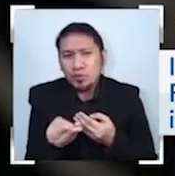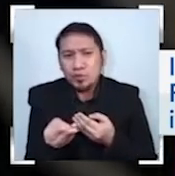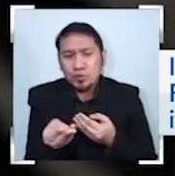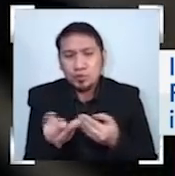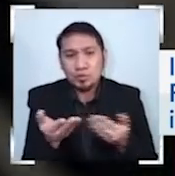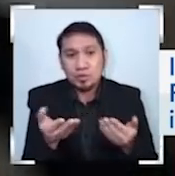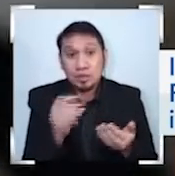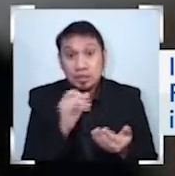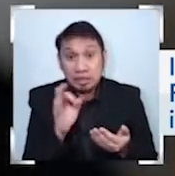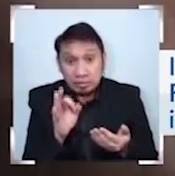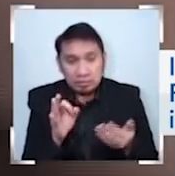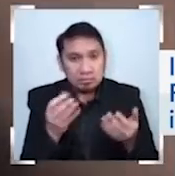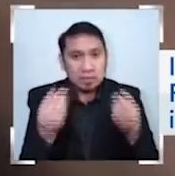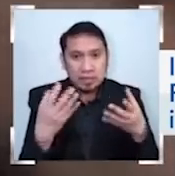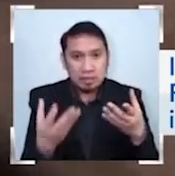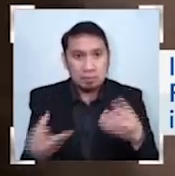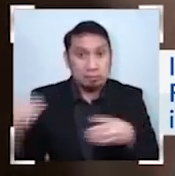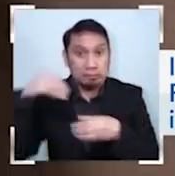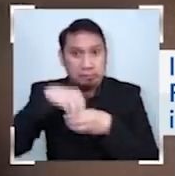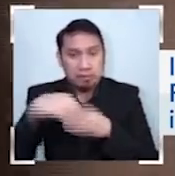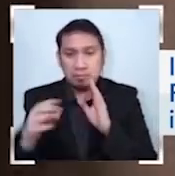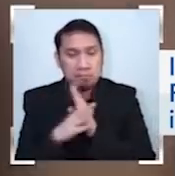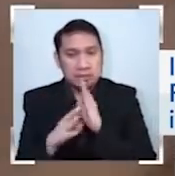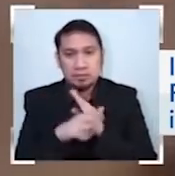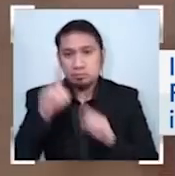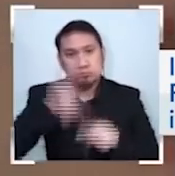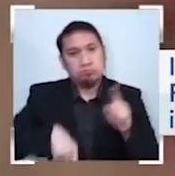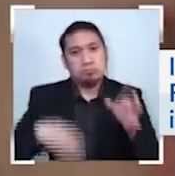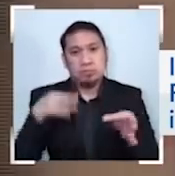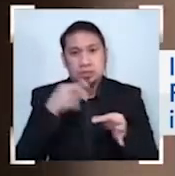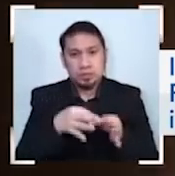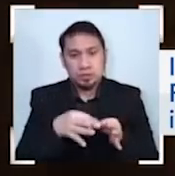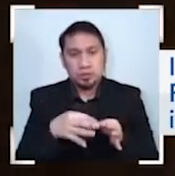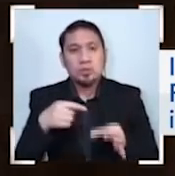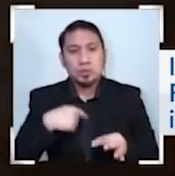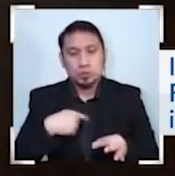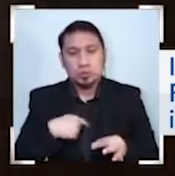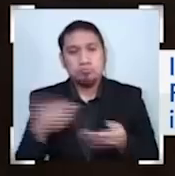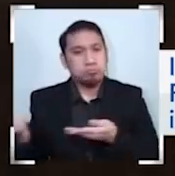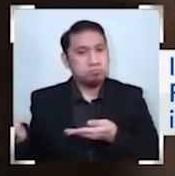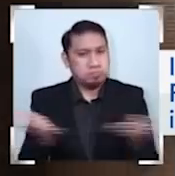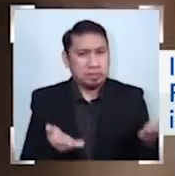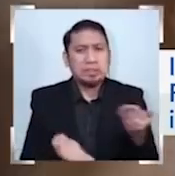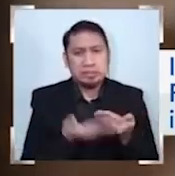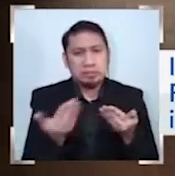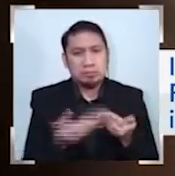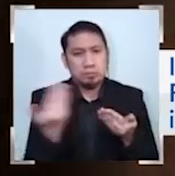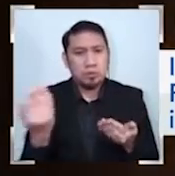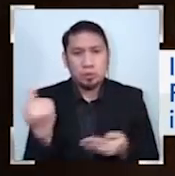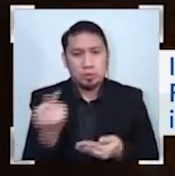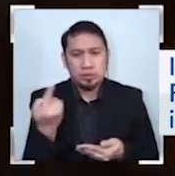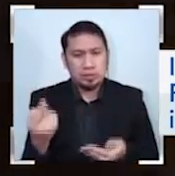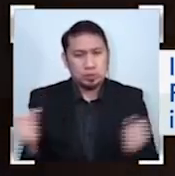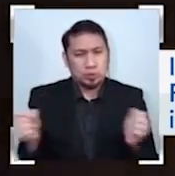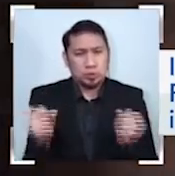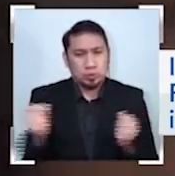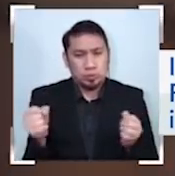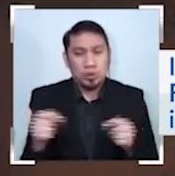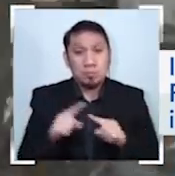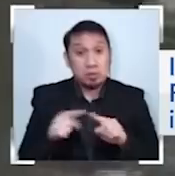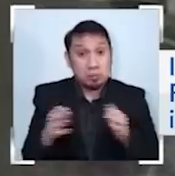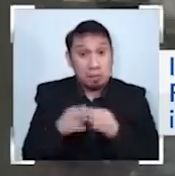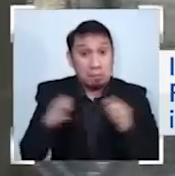kami magkakasya po sa bus. Kaya maliit lang yung mga nadala ko, yung malaking luggage ko, maiiwan sa